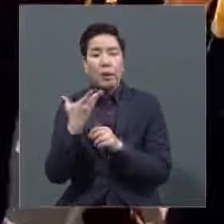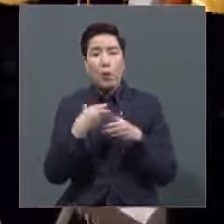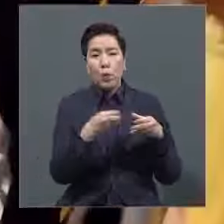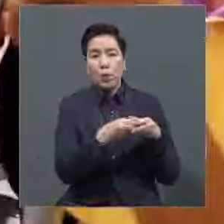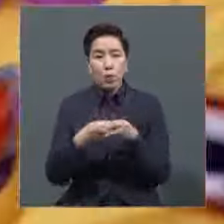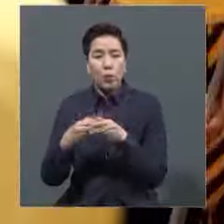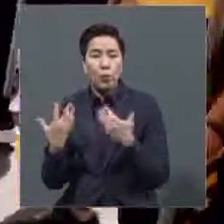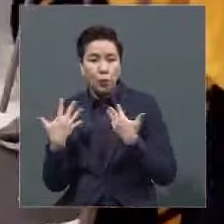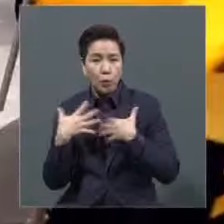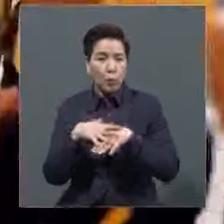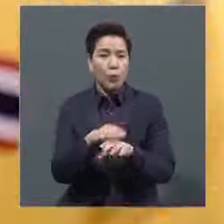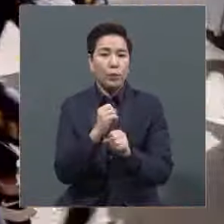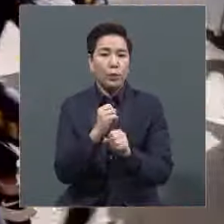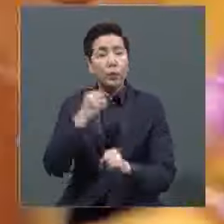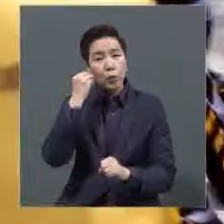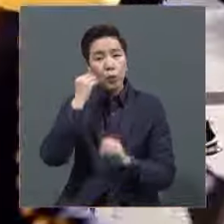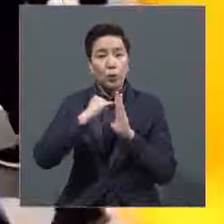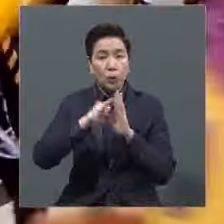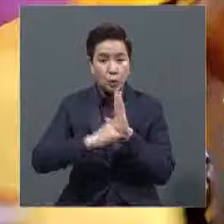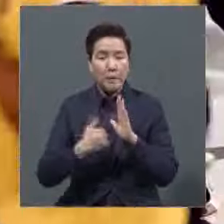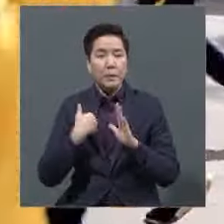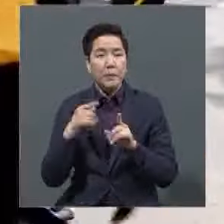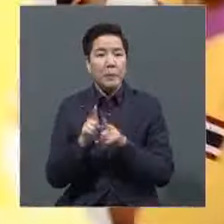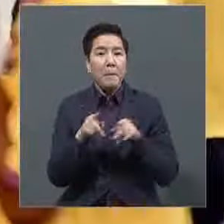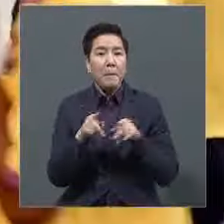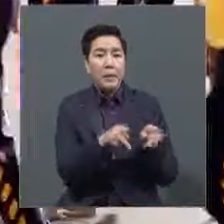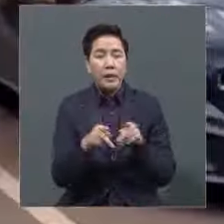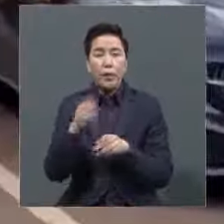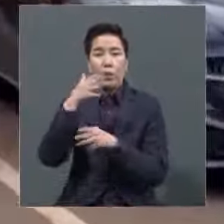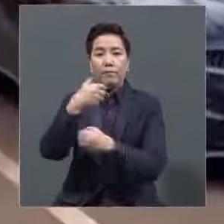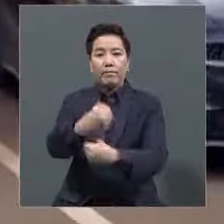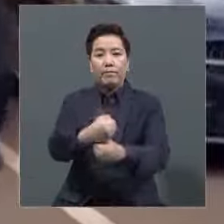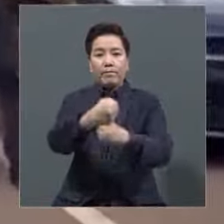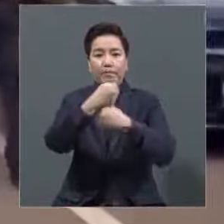ครับมีผู้เข้าร่วมกิจกรรมทุกเพศทุกวัยทุกสาขาอาชีพทุกกลุ่มชา